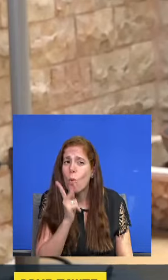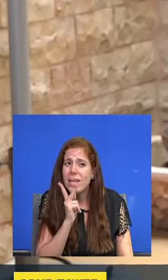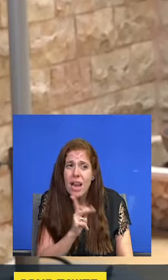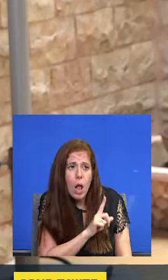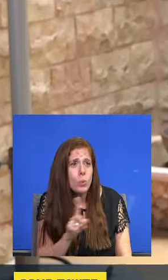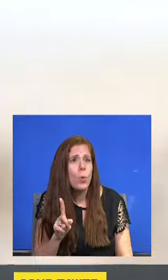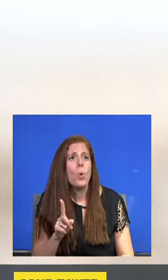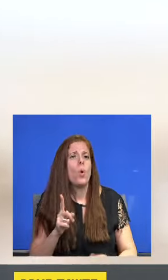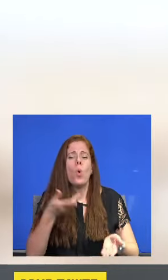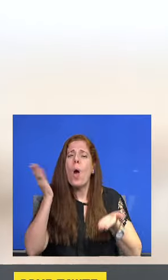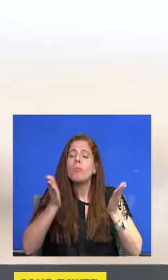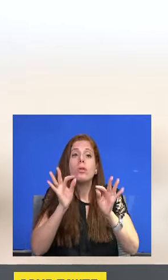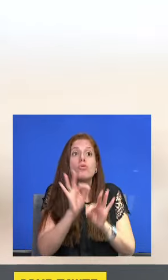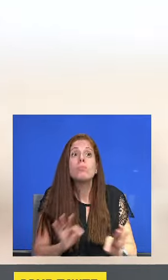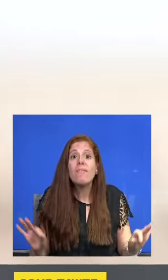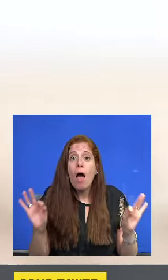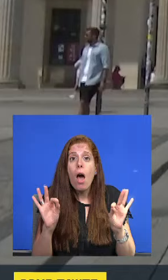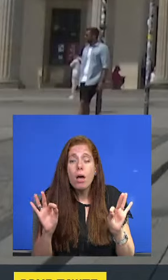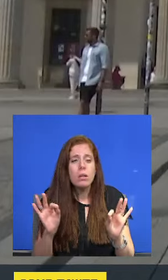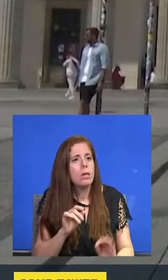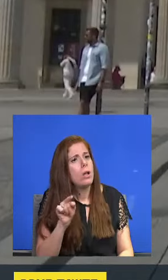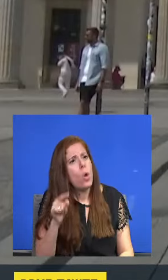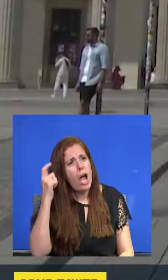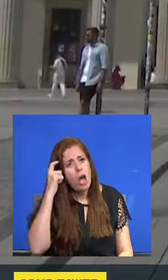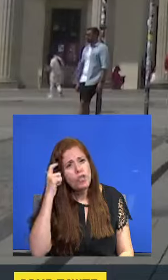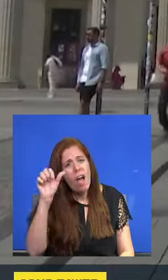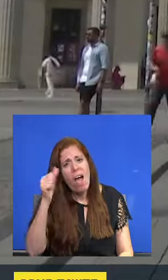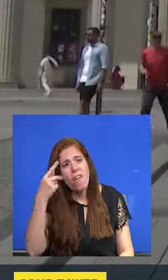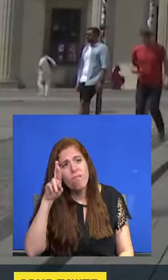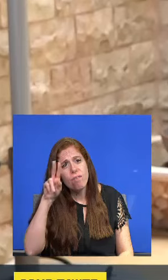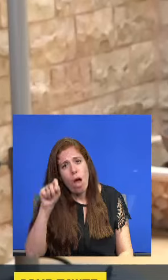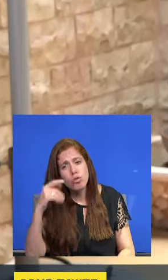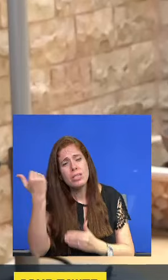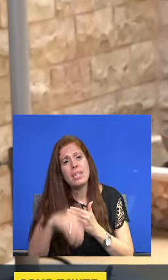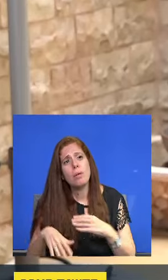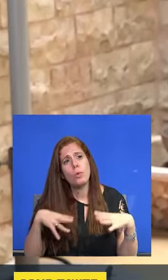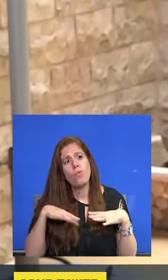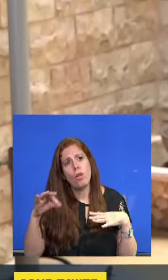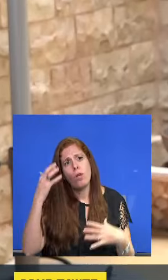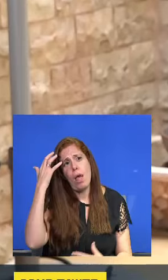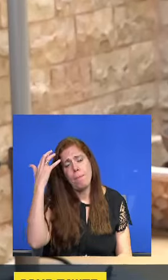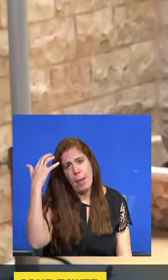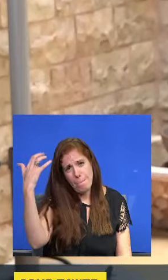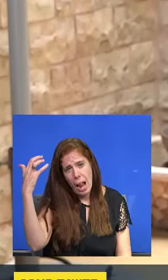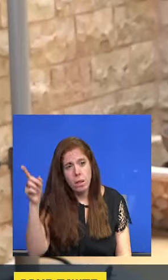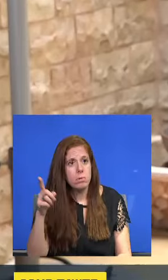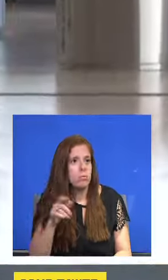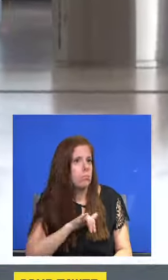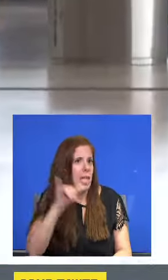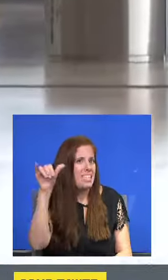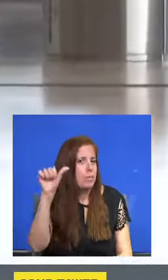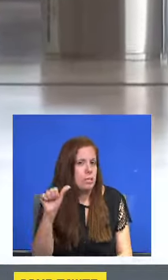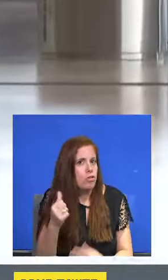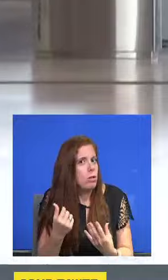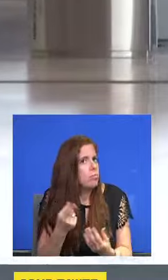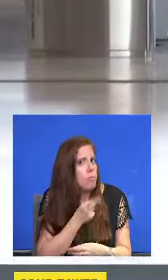הרמנו ידיים, שום דבר. לא כך חשבה אפרת שתסיים את חופשתה בברלין. טסתי עם איזי ג'ט לא מעט פעמים,